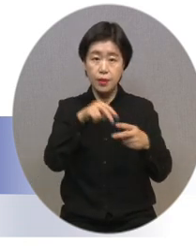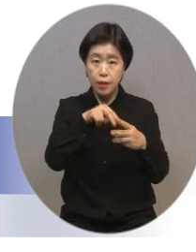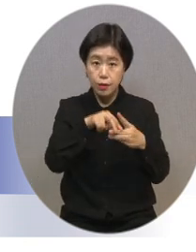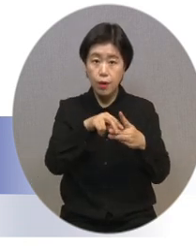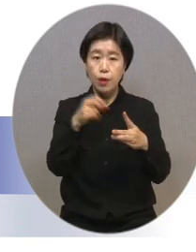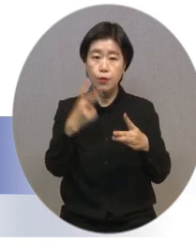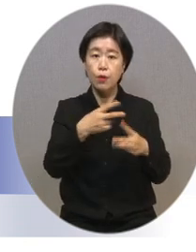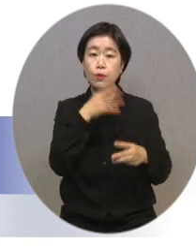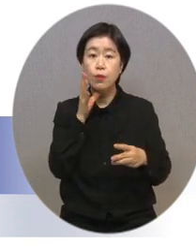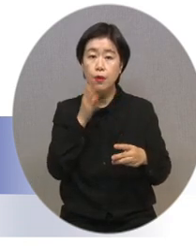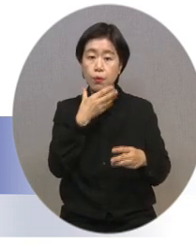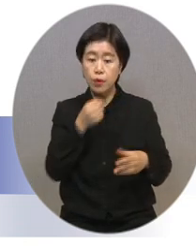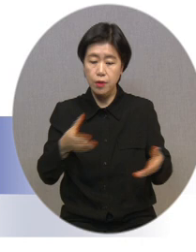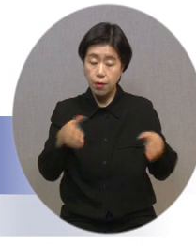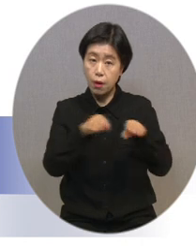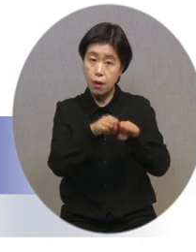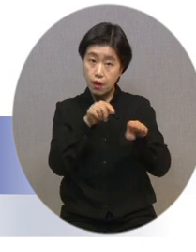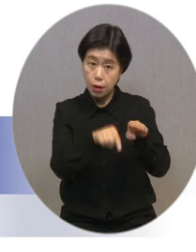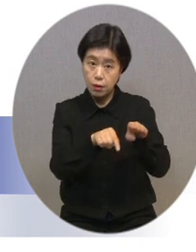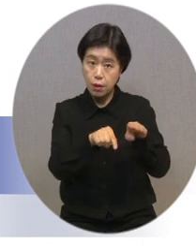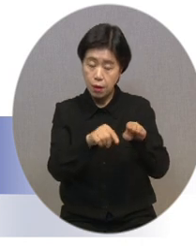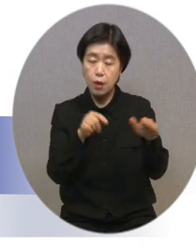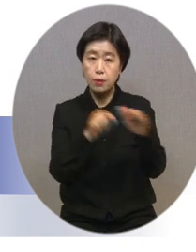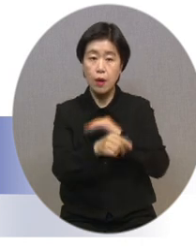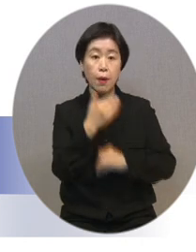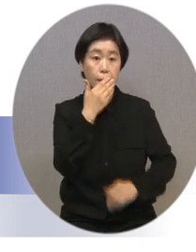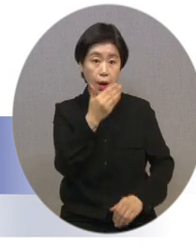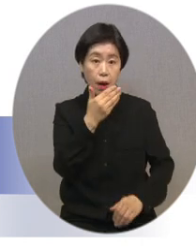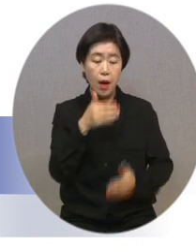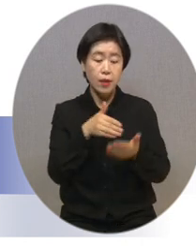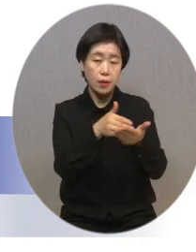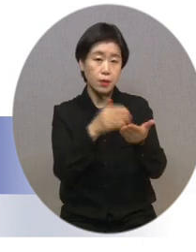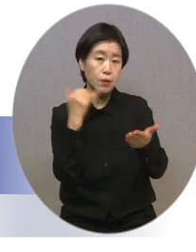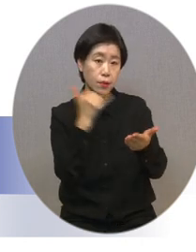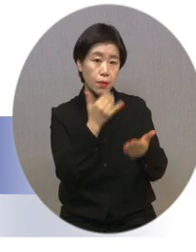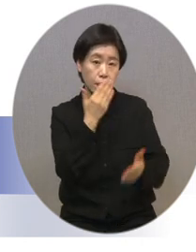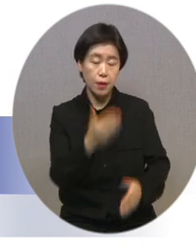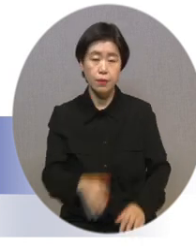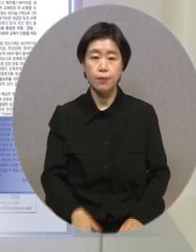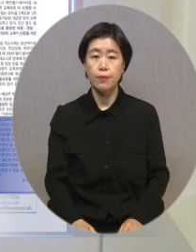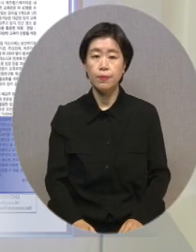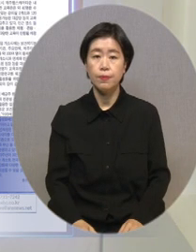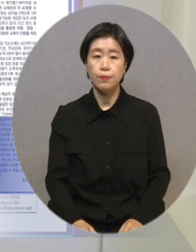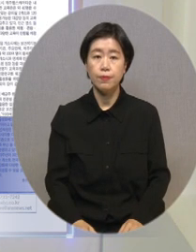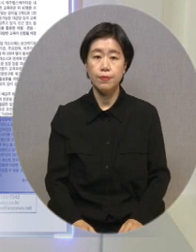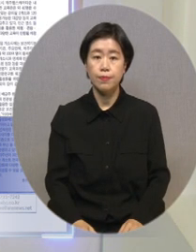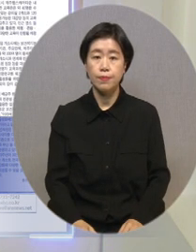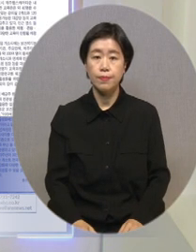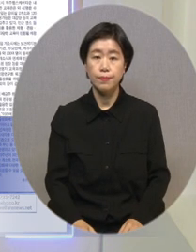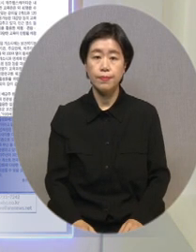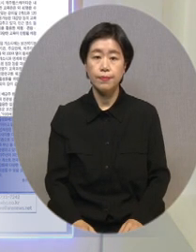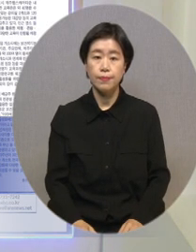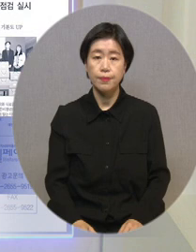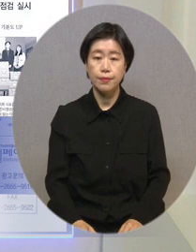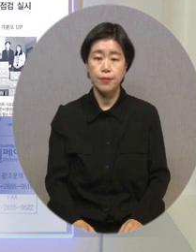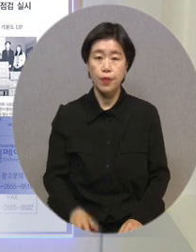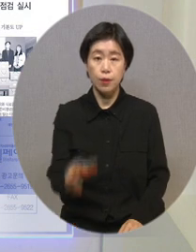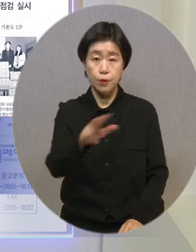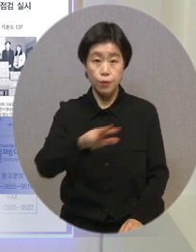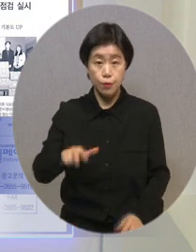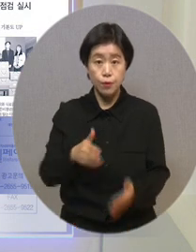등의 본인 또는 가족의 방문 또는 전화로 할 수 있습니다 장애 시문